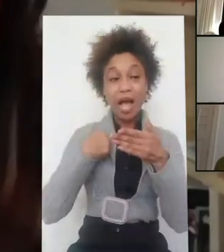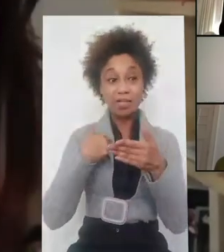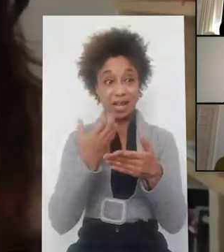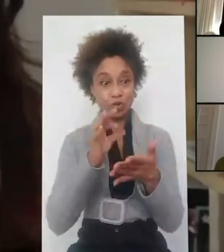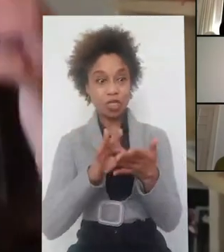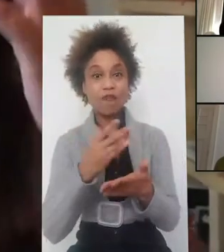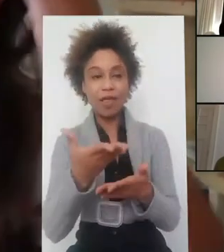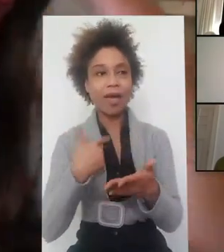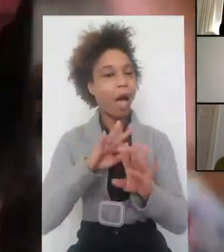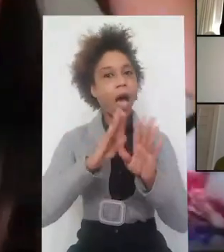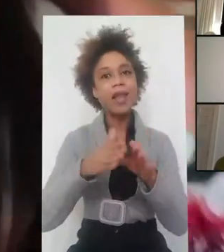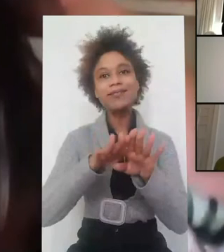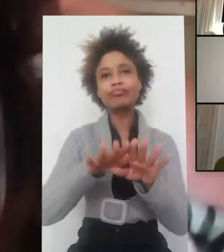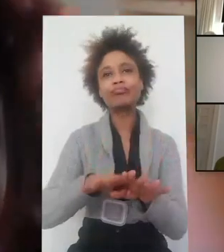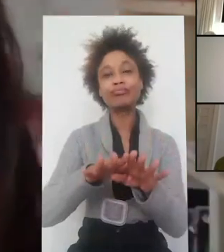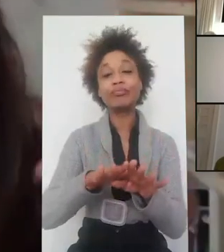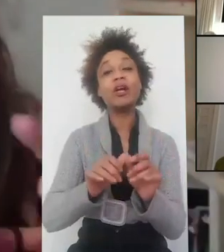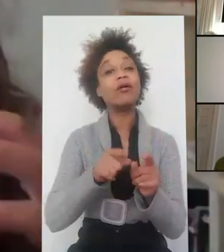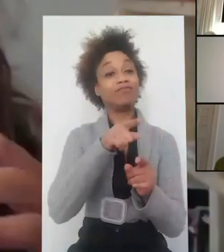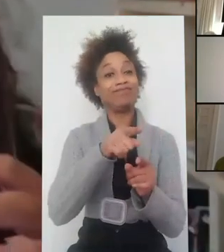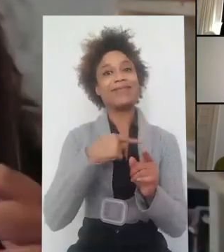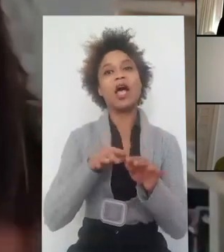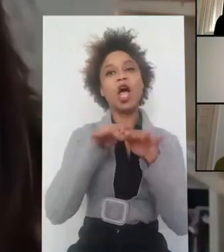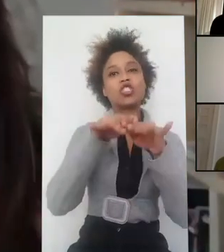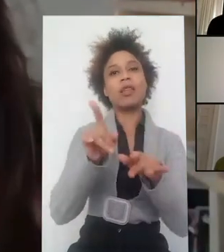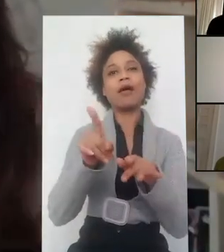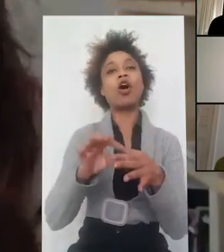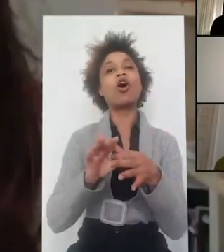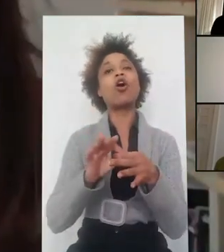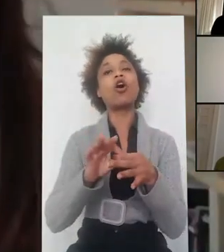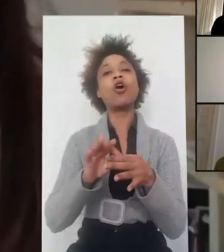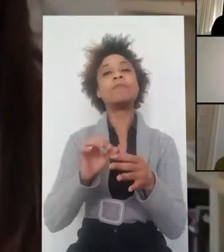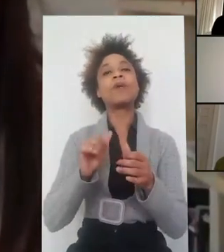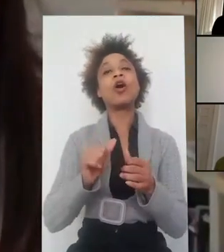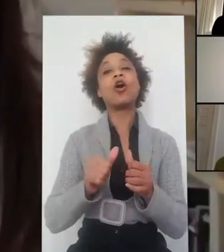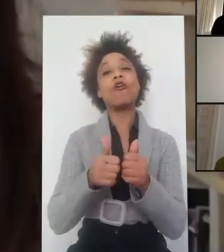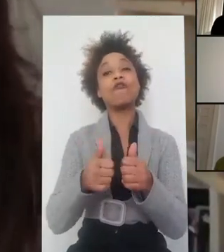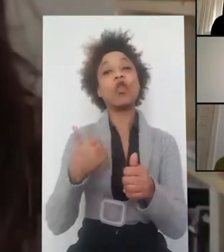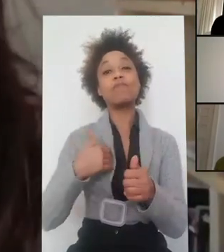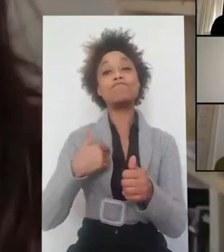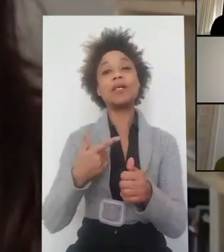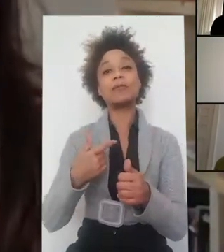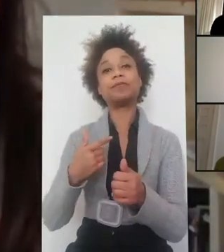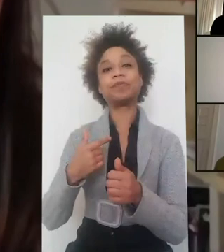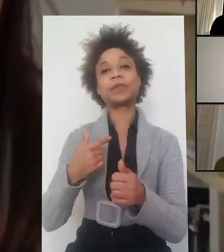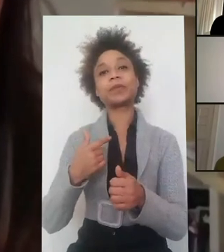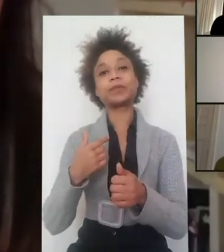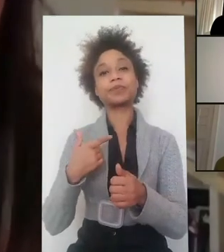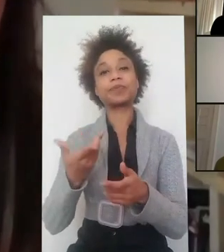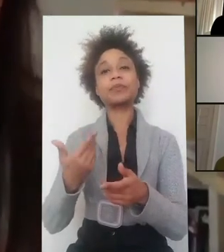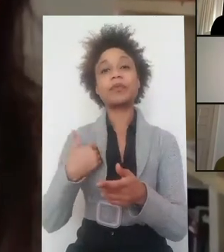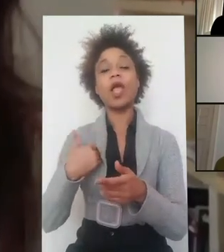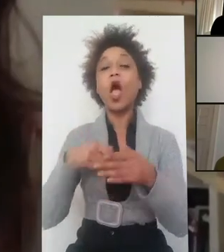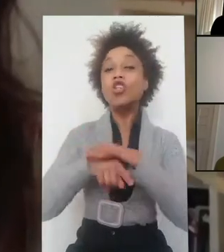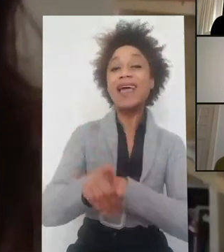mee bezig tijdens de showdagen, maar bepaald aantal uren dat hij een telefoonnummer is voor als mensen